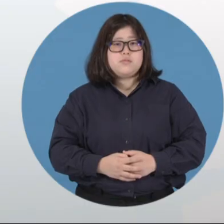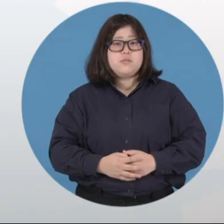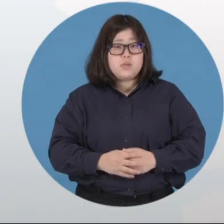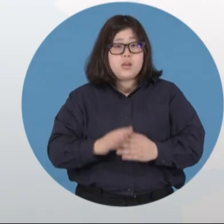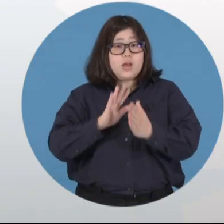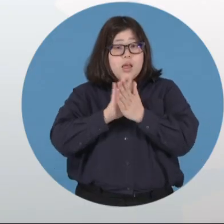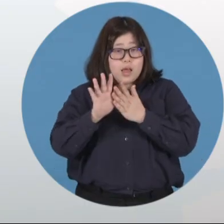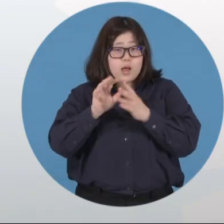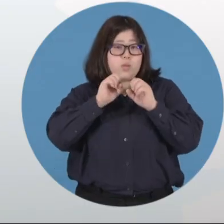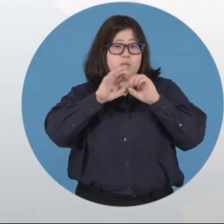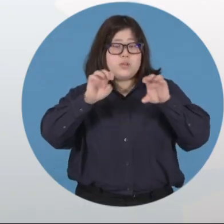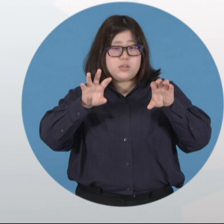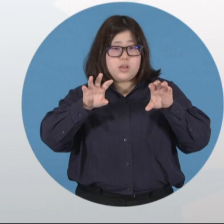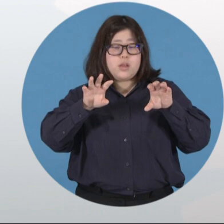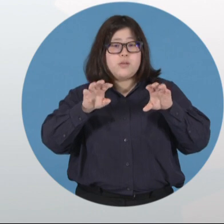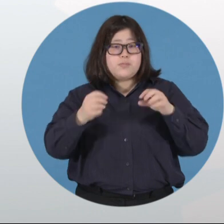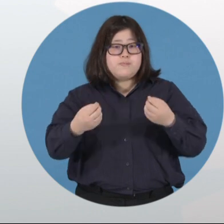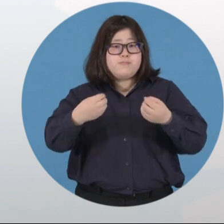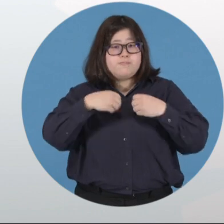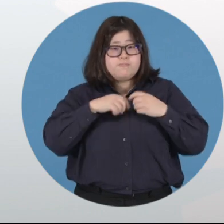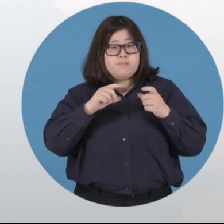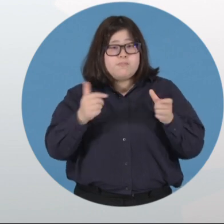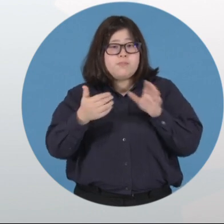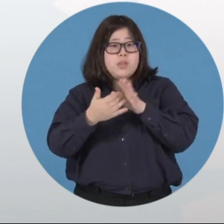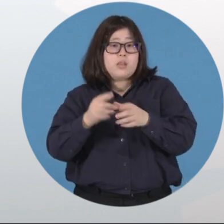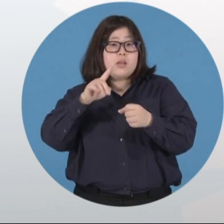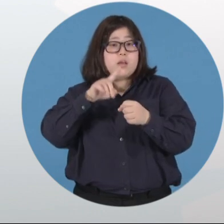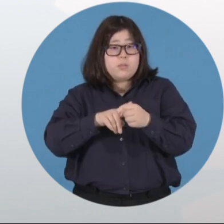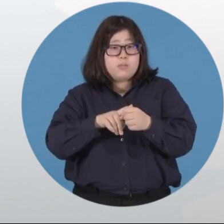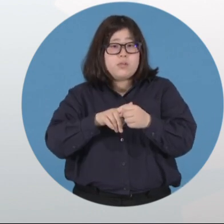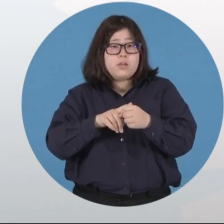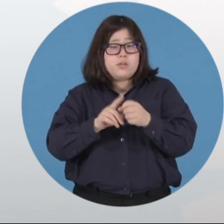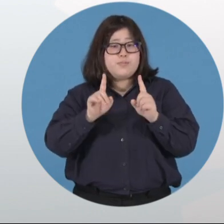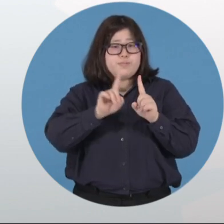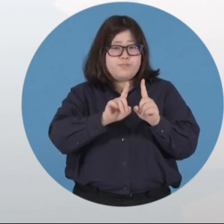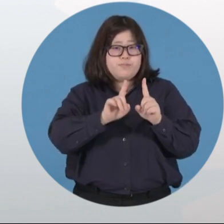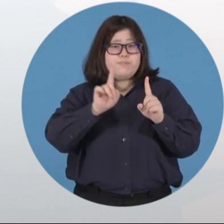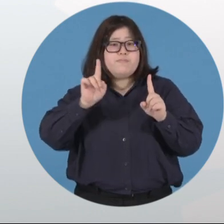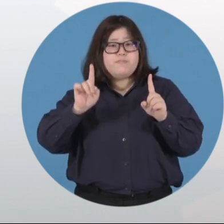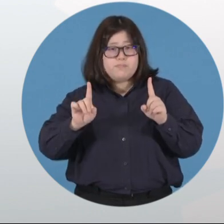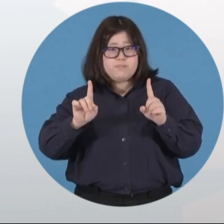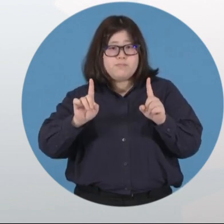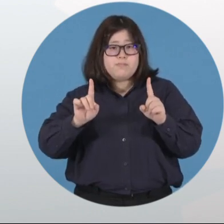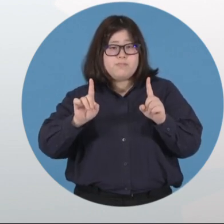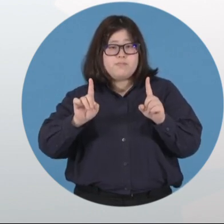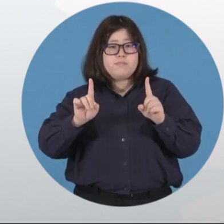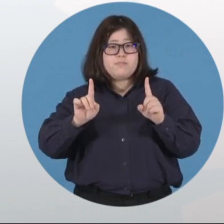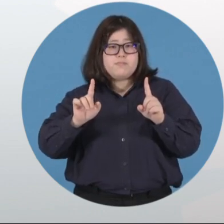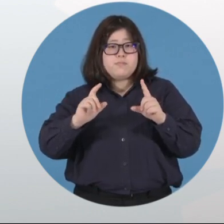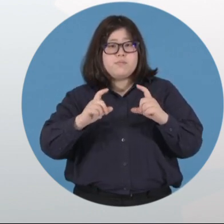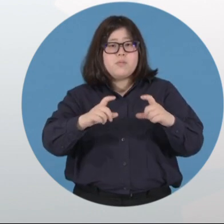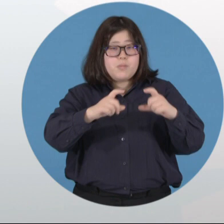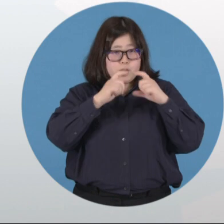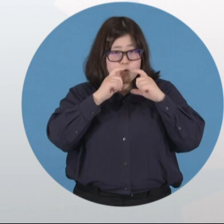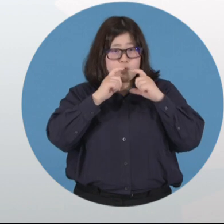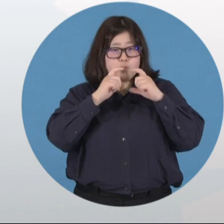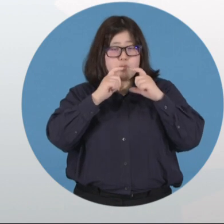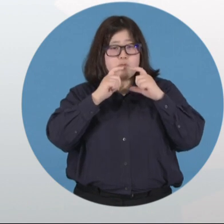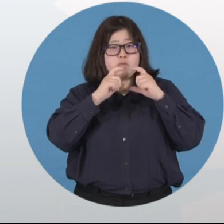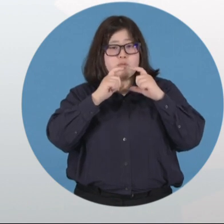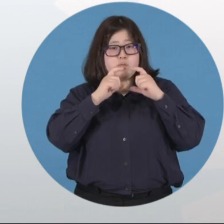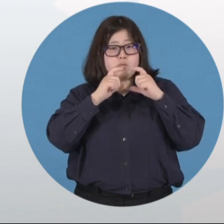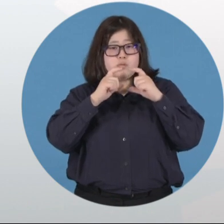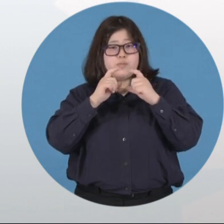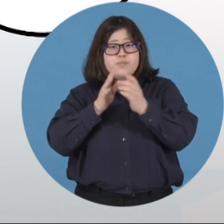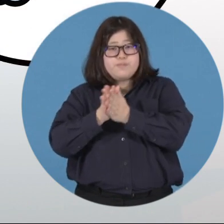県からのお知らせです。感染の拡大を防ぐために、人との間隔はできるだけ空ける、マスクの着